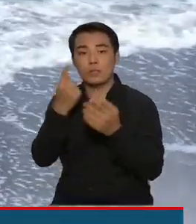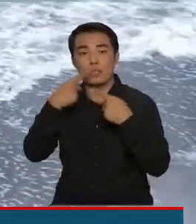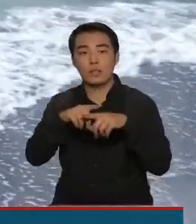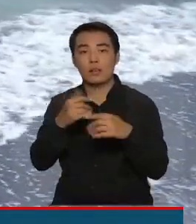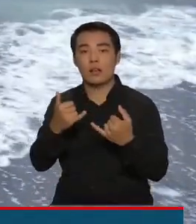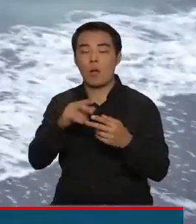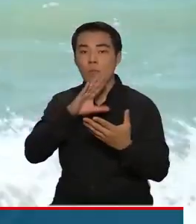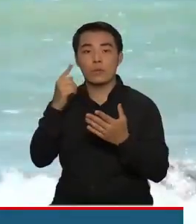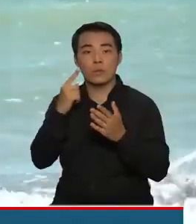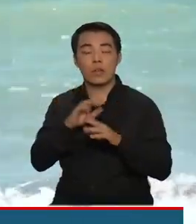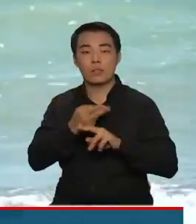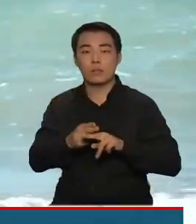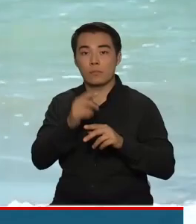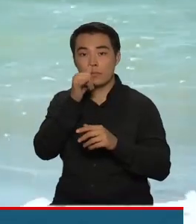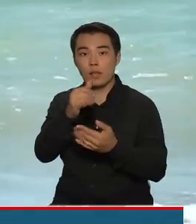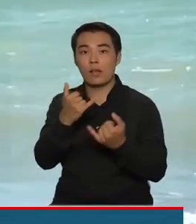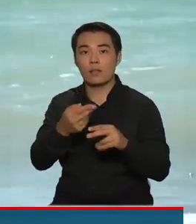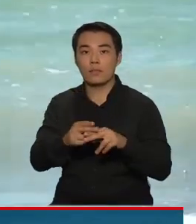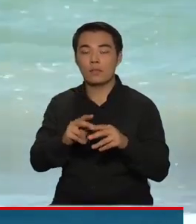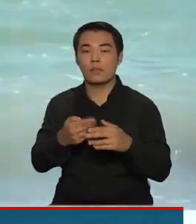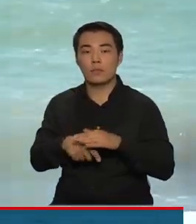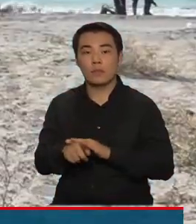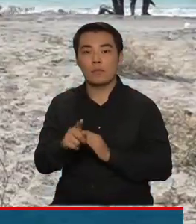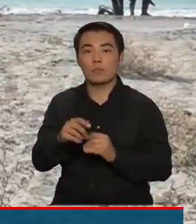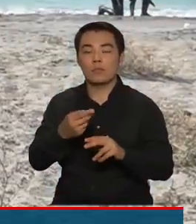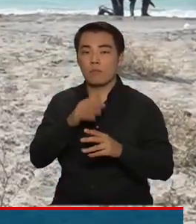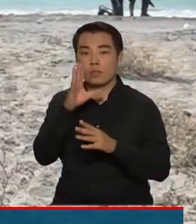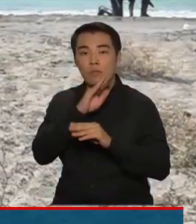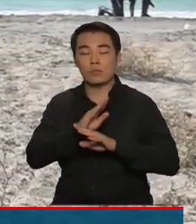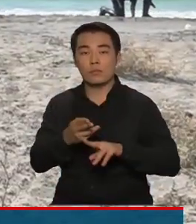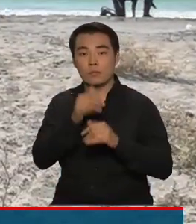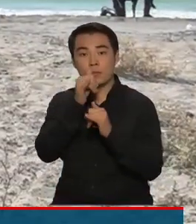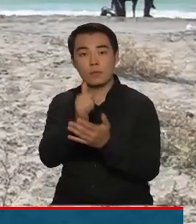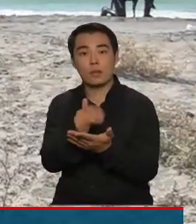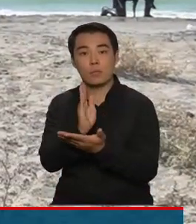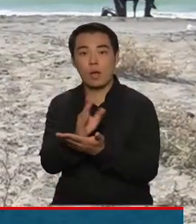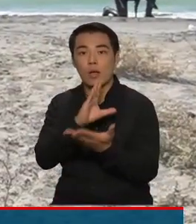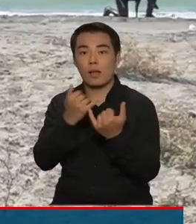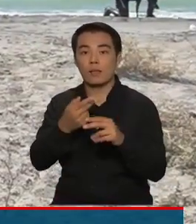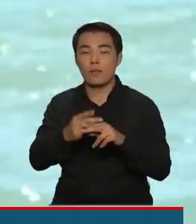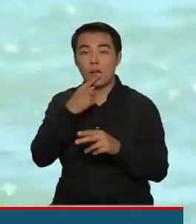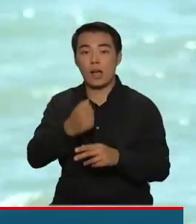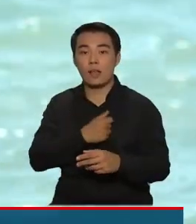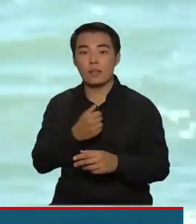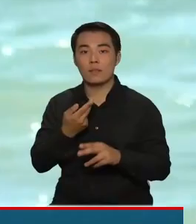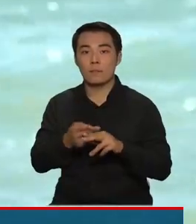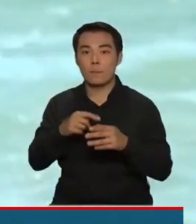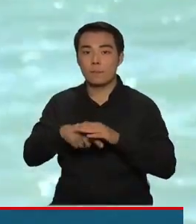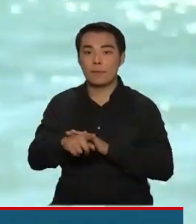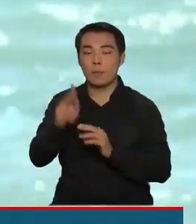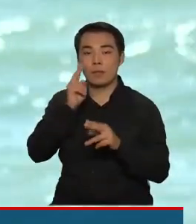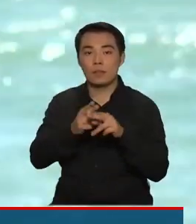дыбыс шығармай жақындап, жаудың көзін жоюға машықтанған. Осындай қауіп-қатердің бел ортасынан табылатын сарбаздың бірі аға матрос